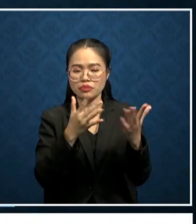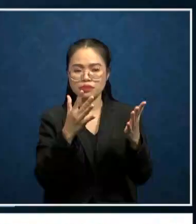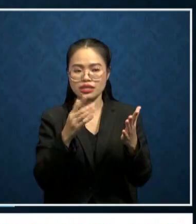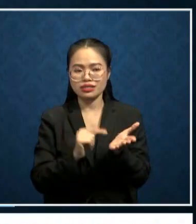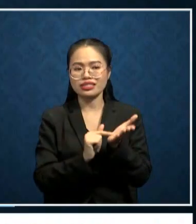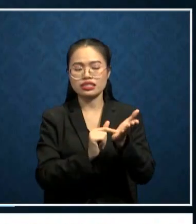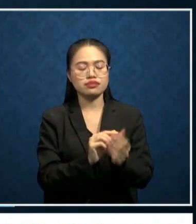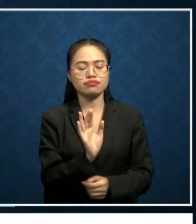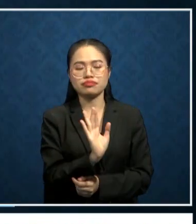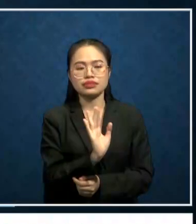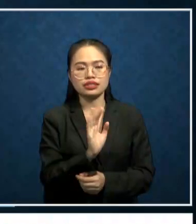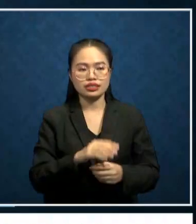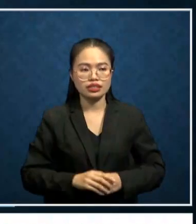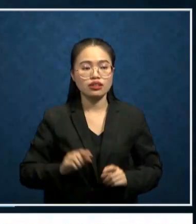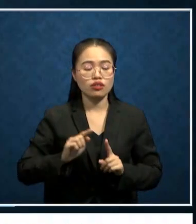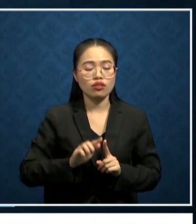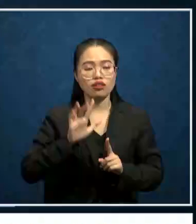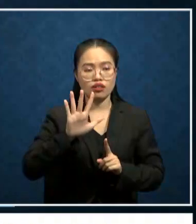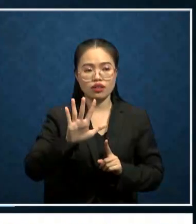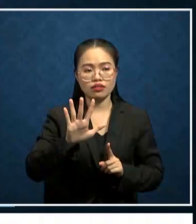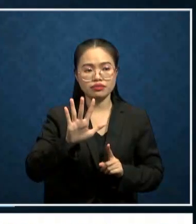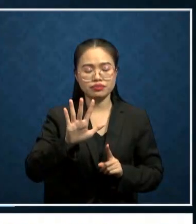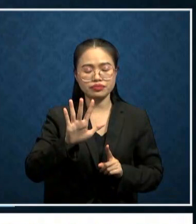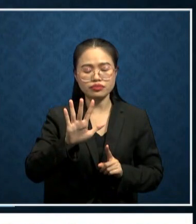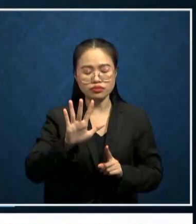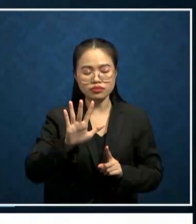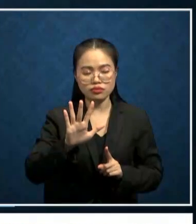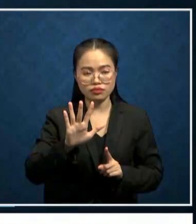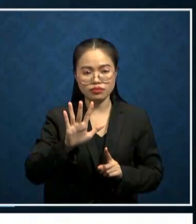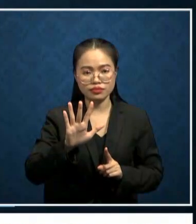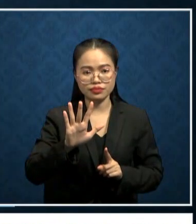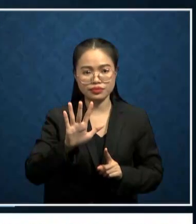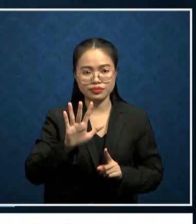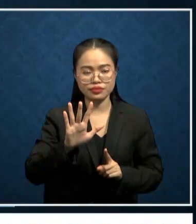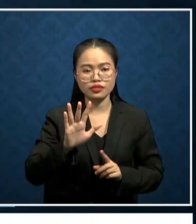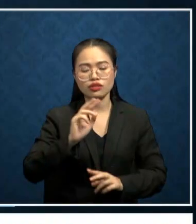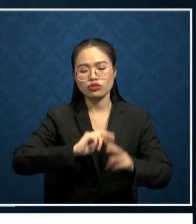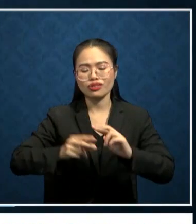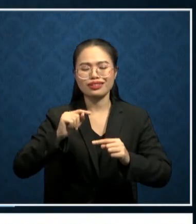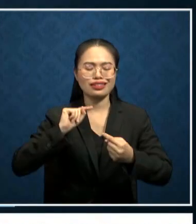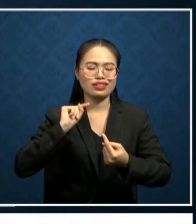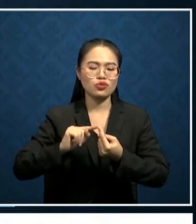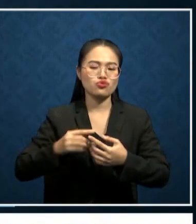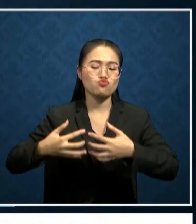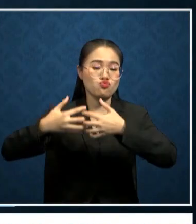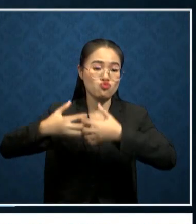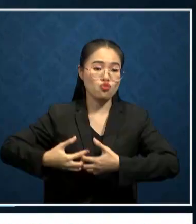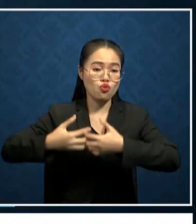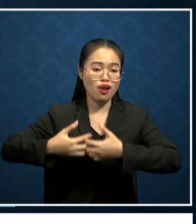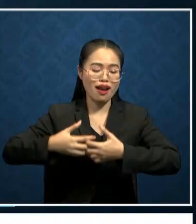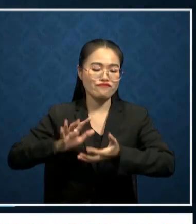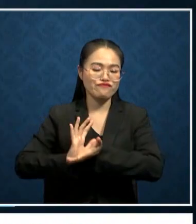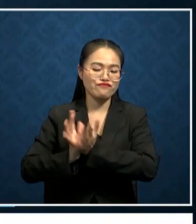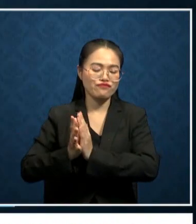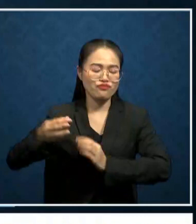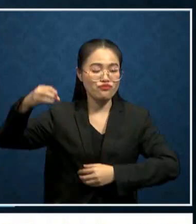ครับหัวข้อย่อยที่ 5กำกับการสั่งเดินเครื่องโรงไฟฟ้าของผู้รับใบอนุญาตควบคุม